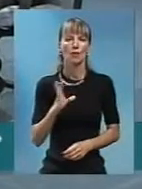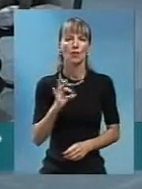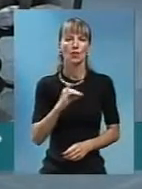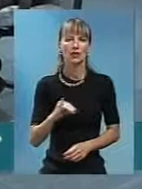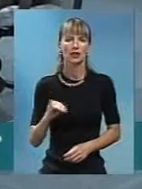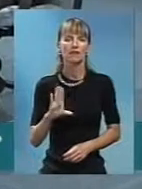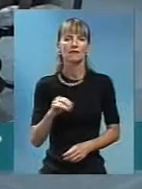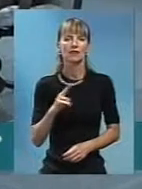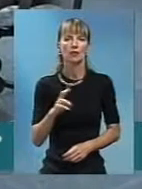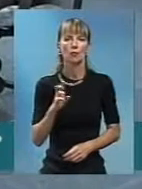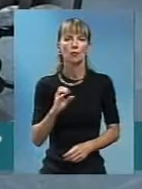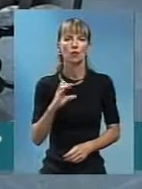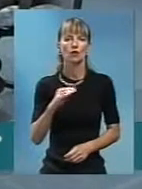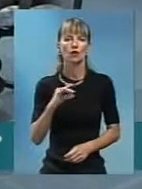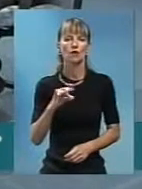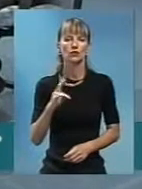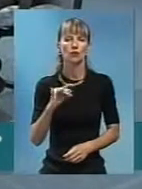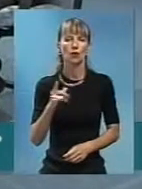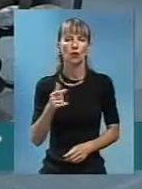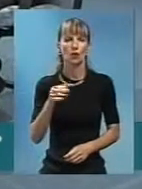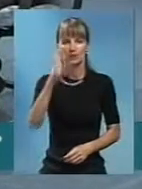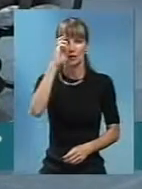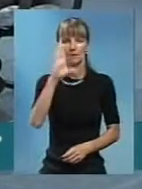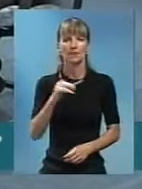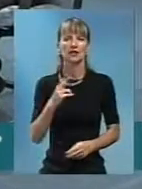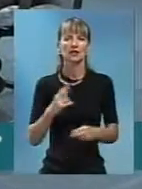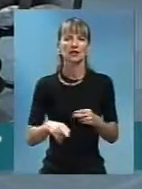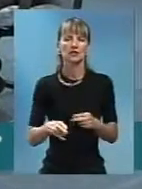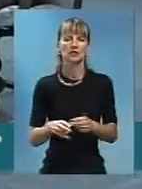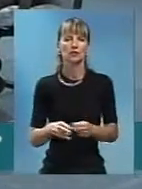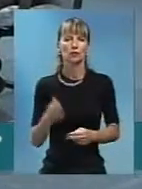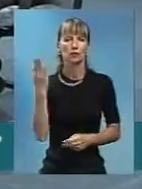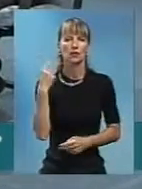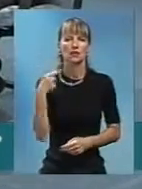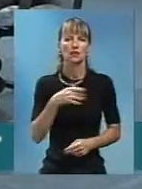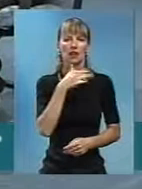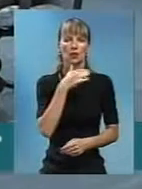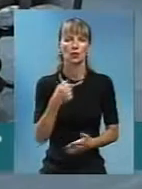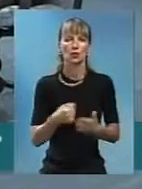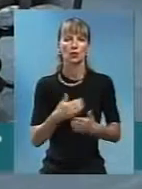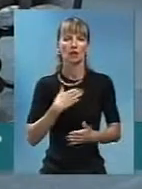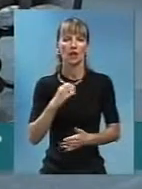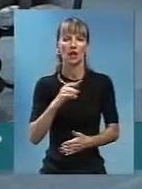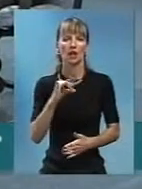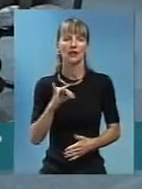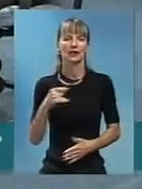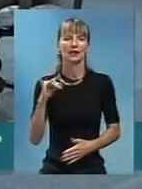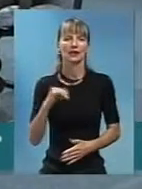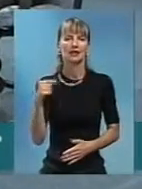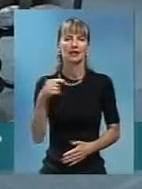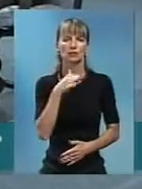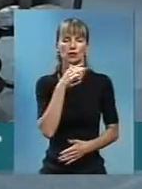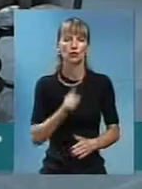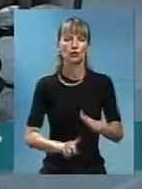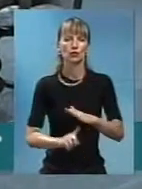від Боспорського царства, від кінця минулого тисячоліття до нашої ери і тисячоліття